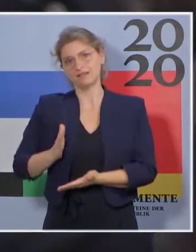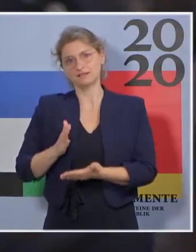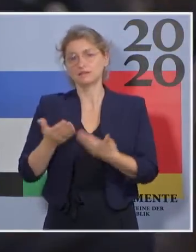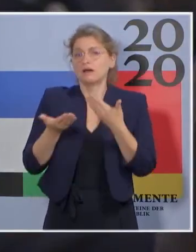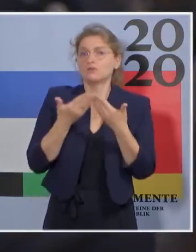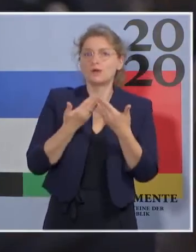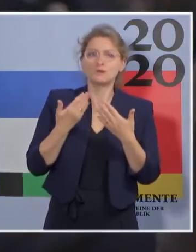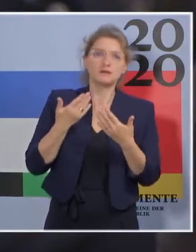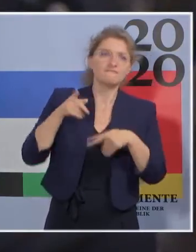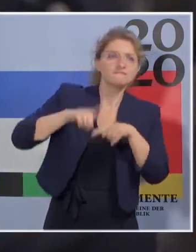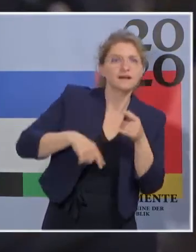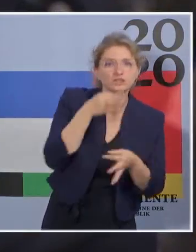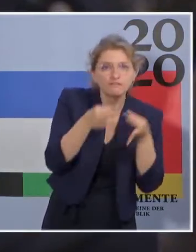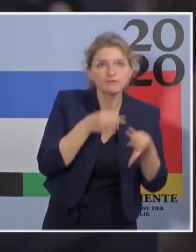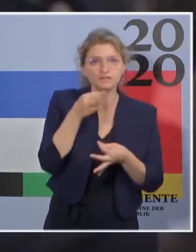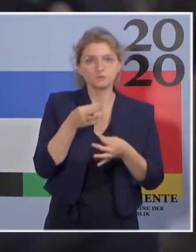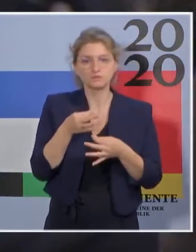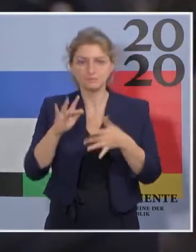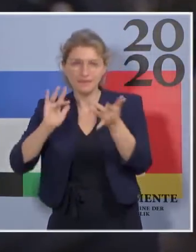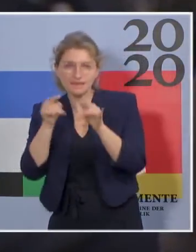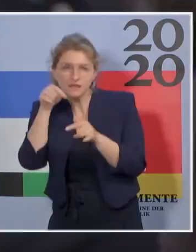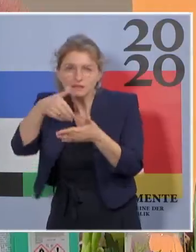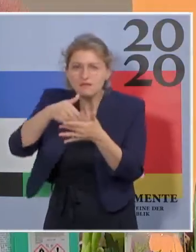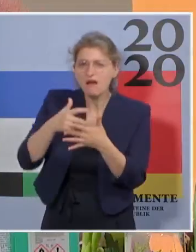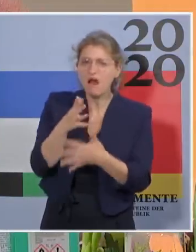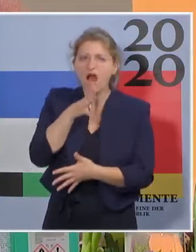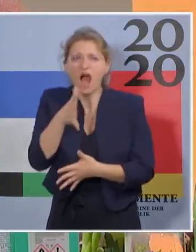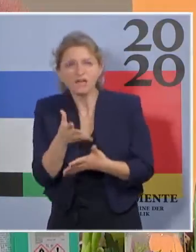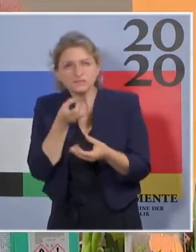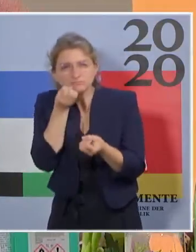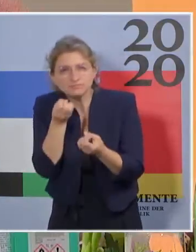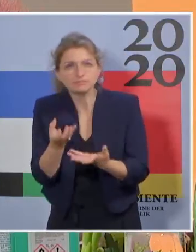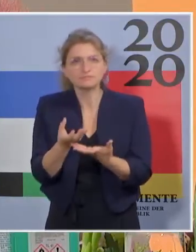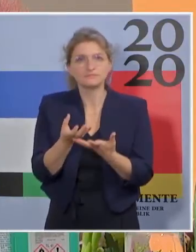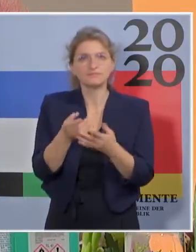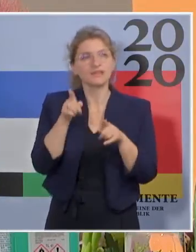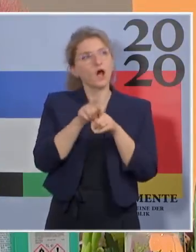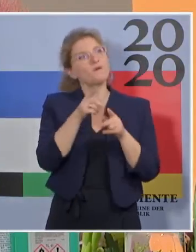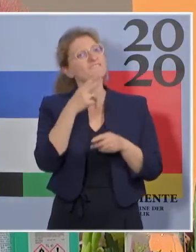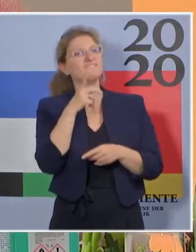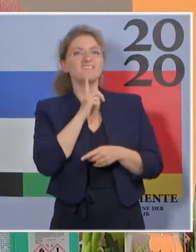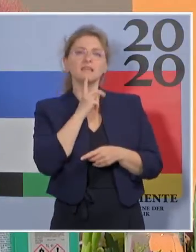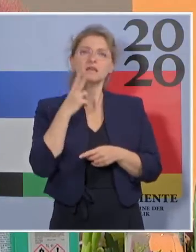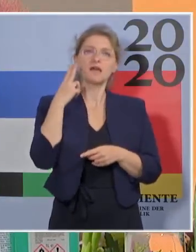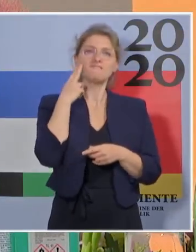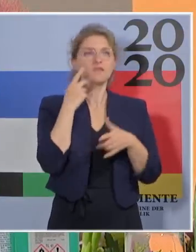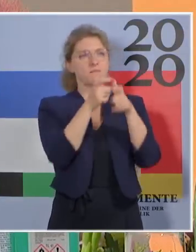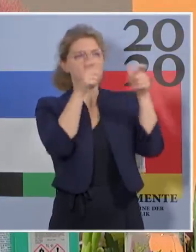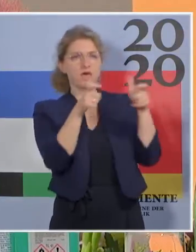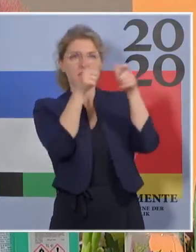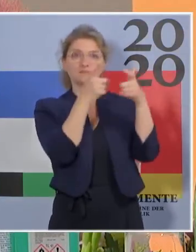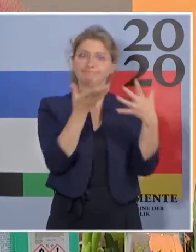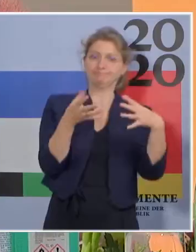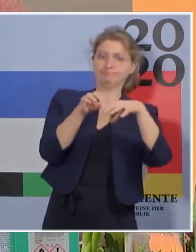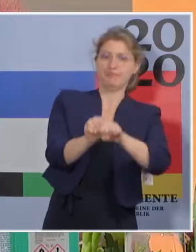Desinformation, Hass im Netz, die Bündelung der Macht von wenigen supranational agierenden Konzernen.